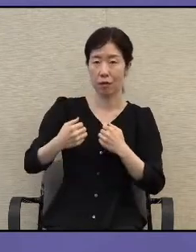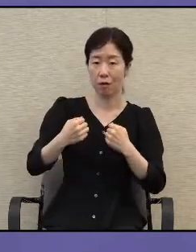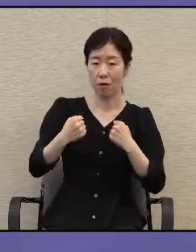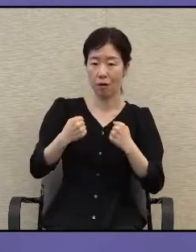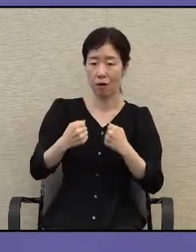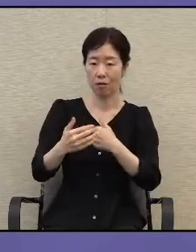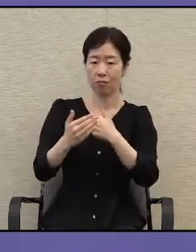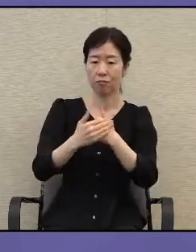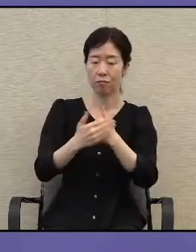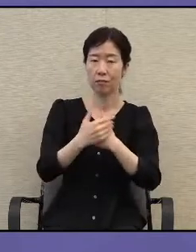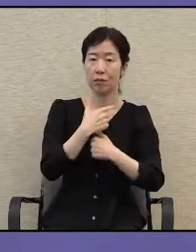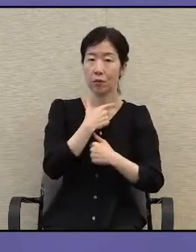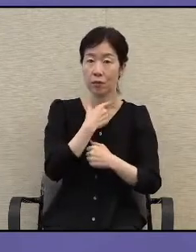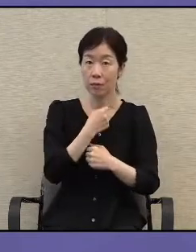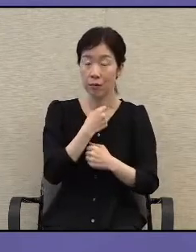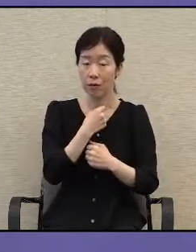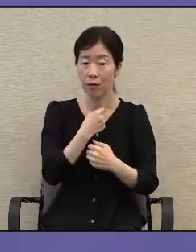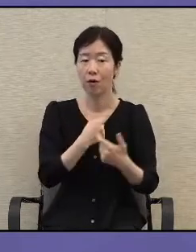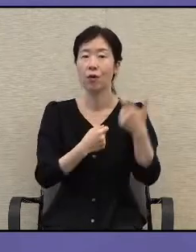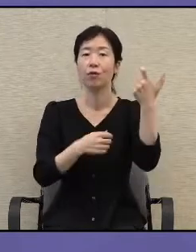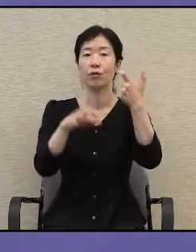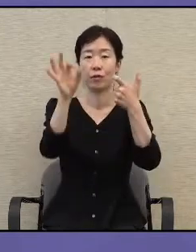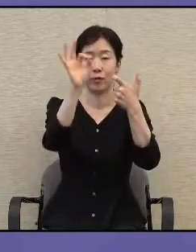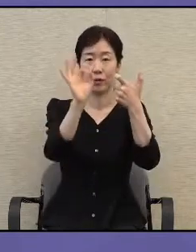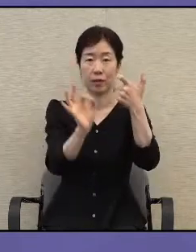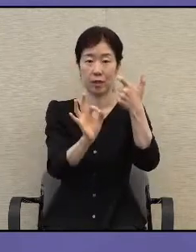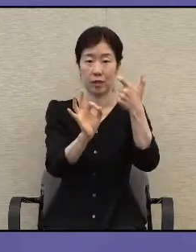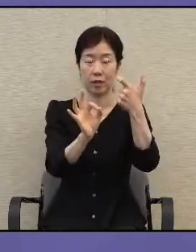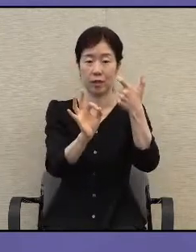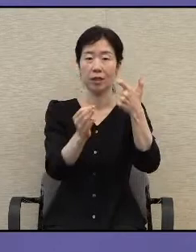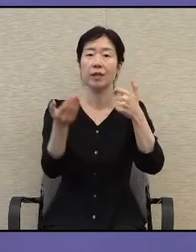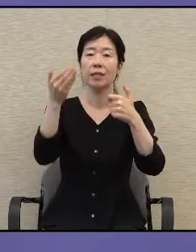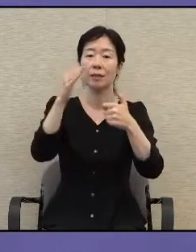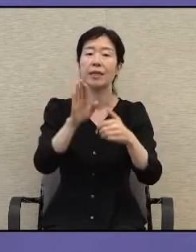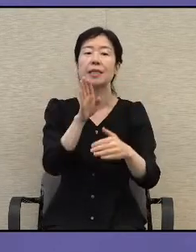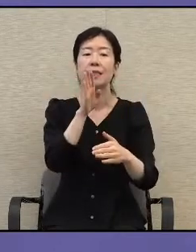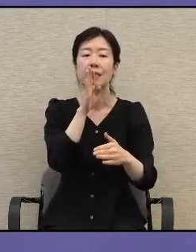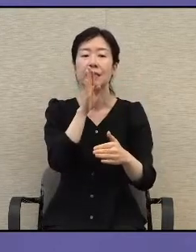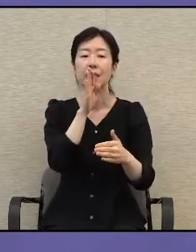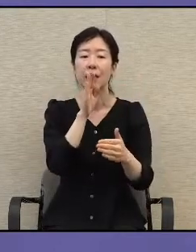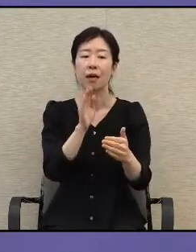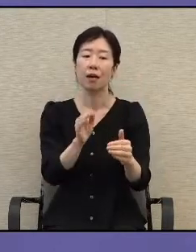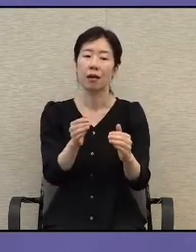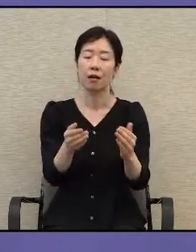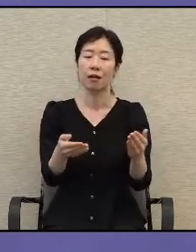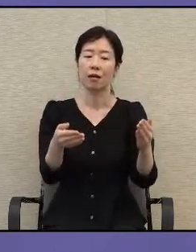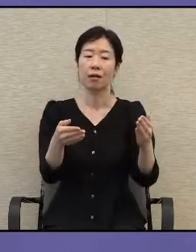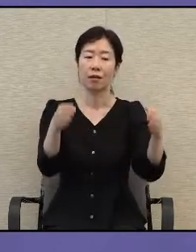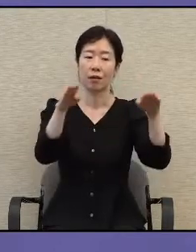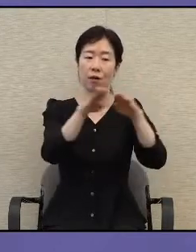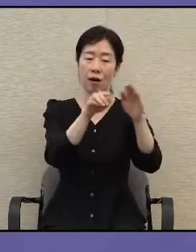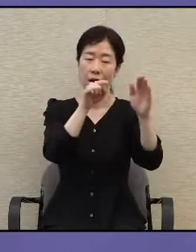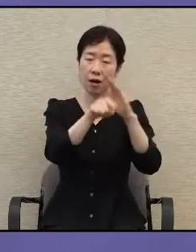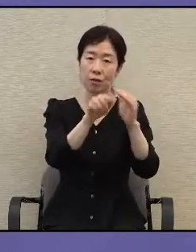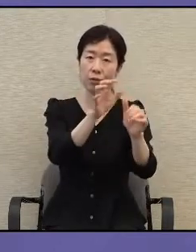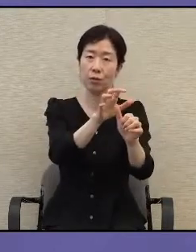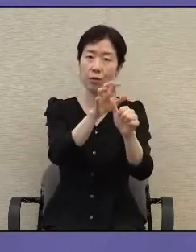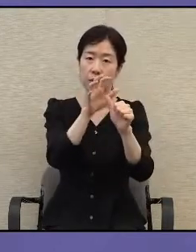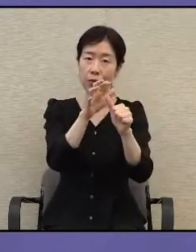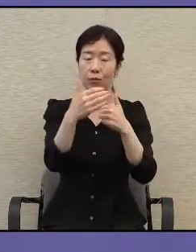정도로 꾸준히 나오고 있는데 이용 방법에 대한 인지도는 19% 미만으로 계속 낮은 상황입니다. 정신건강